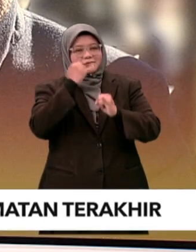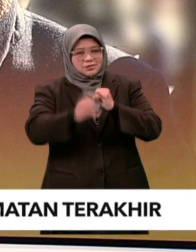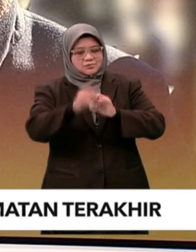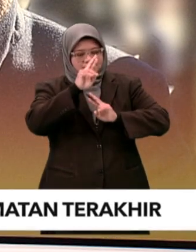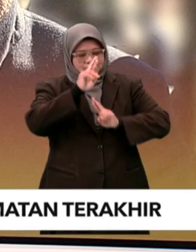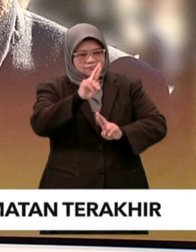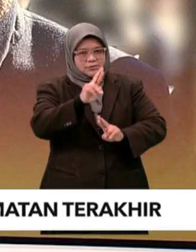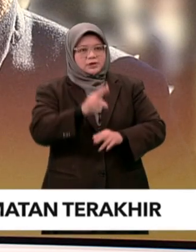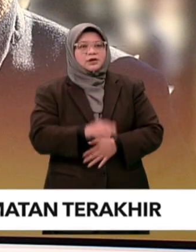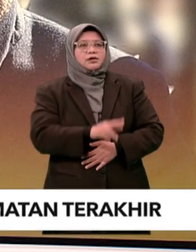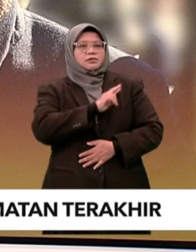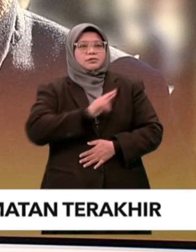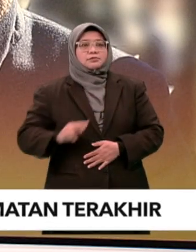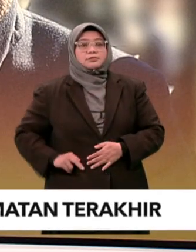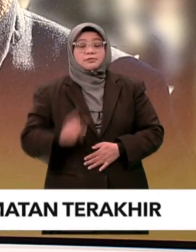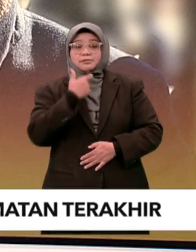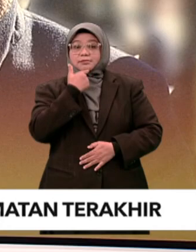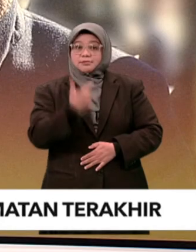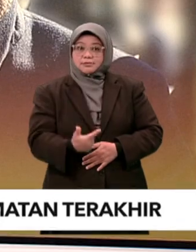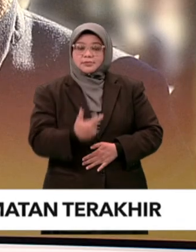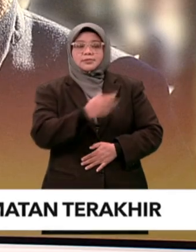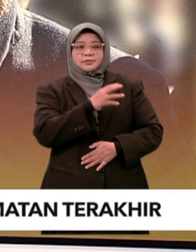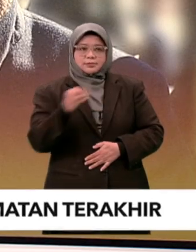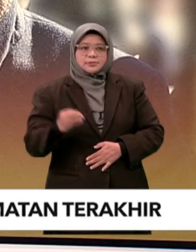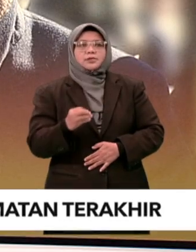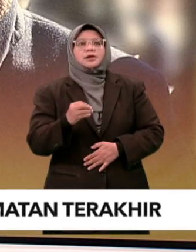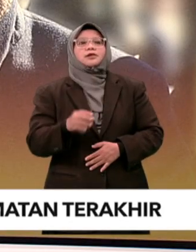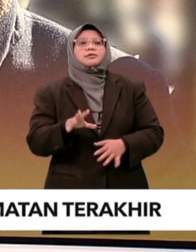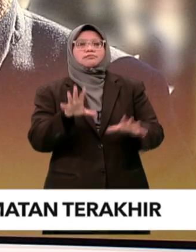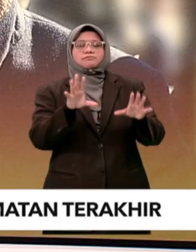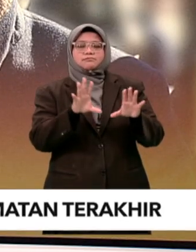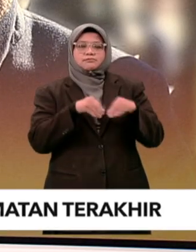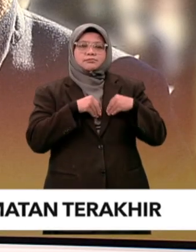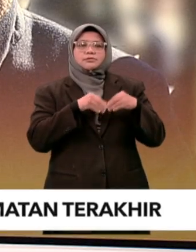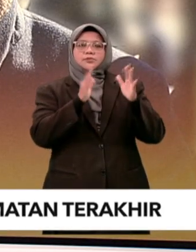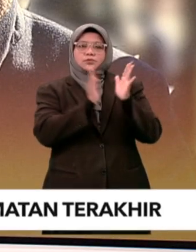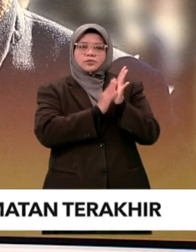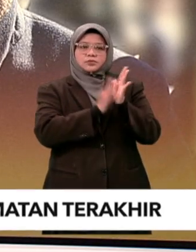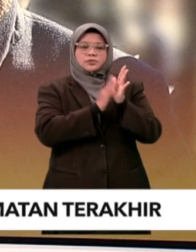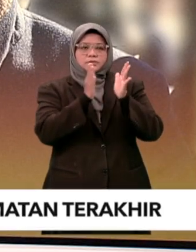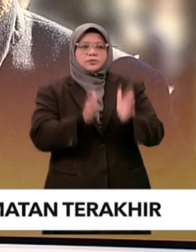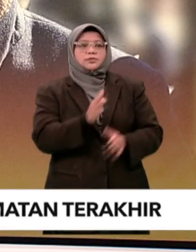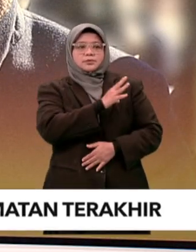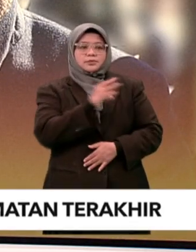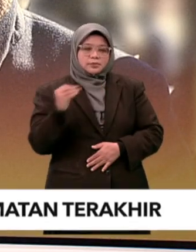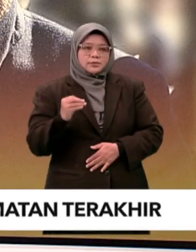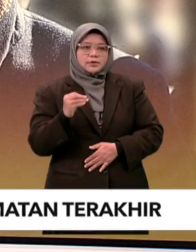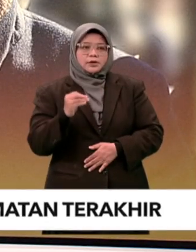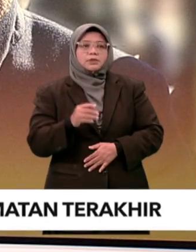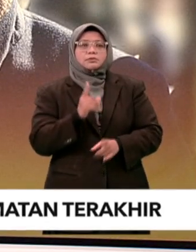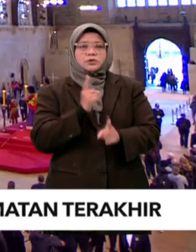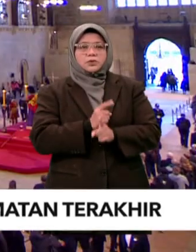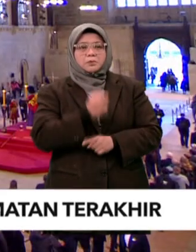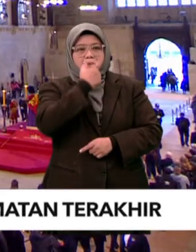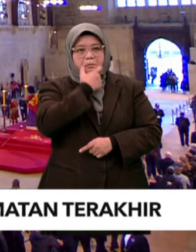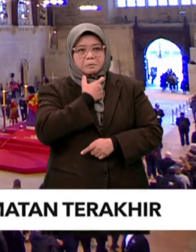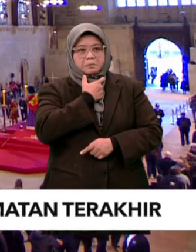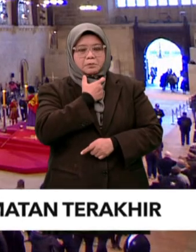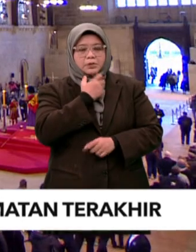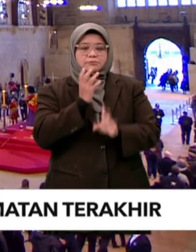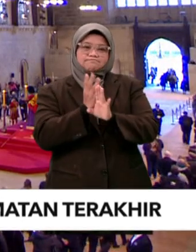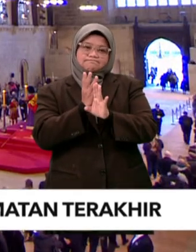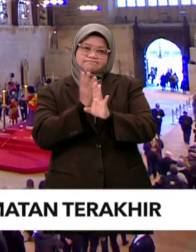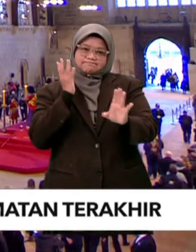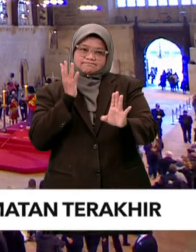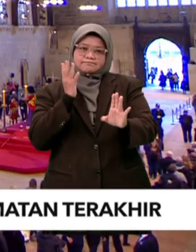kepada raja yang paling lama berima itu turut mendapat pujian orang ramai become yang kelihatan sebab dilihat dalam barisan